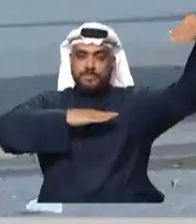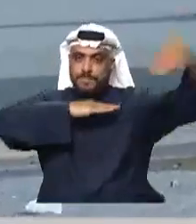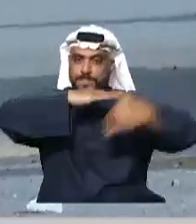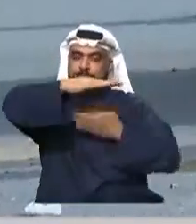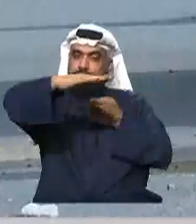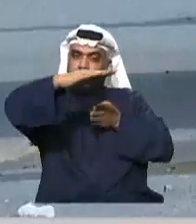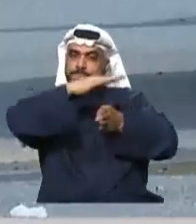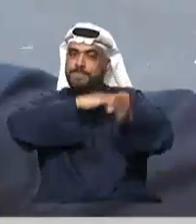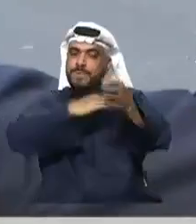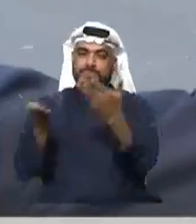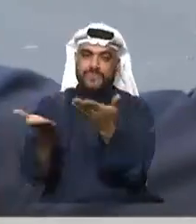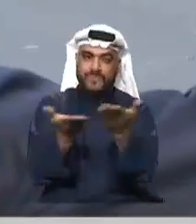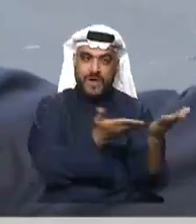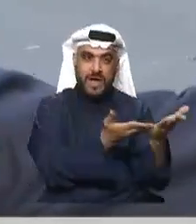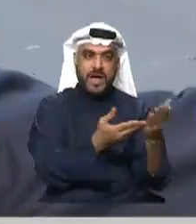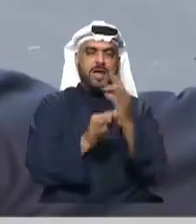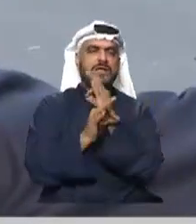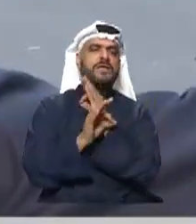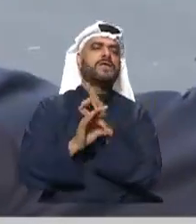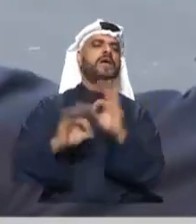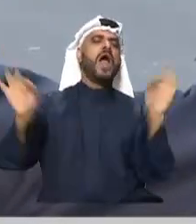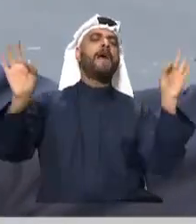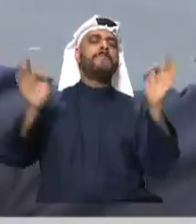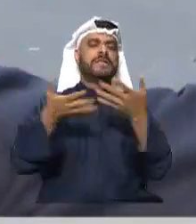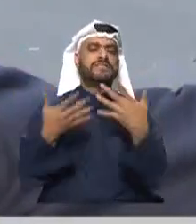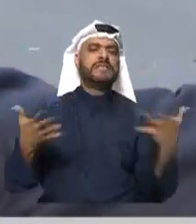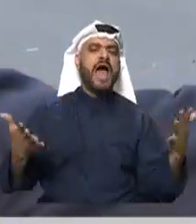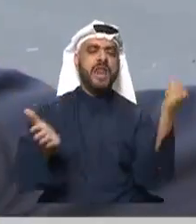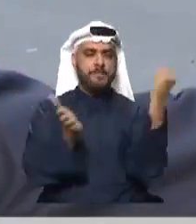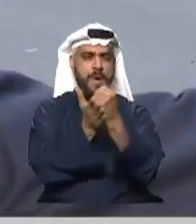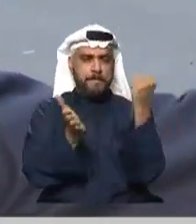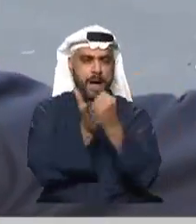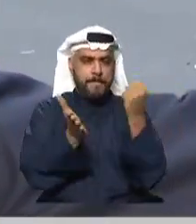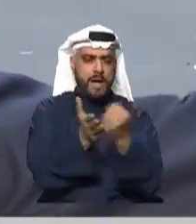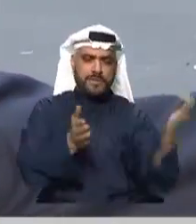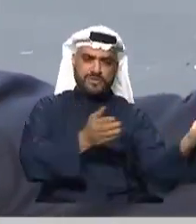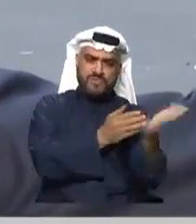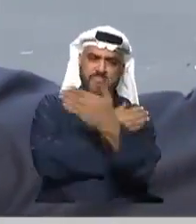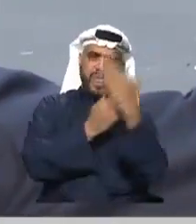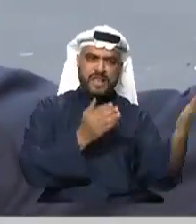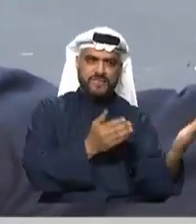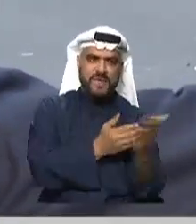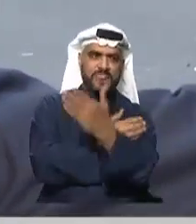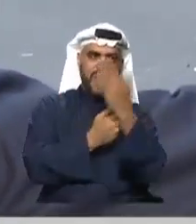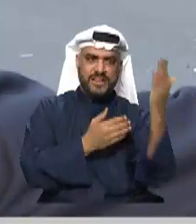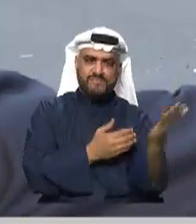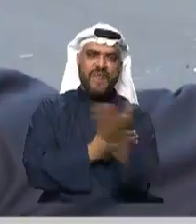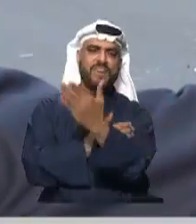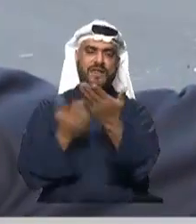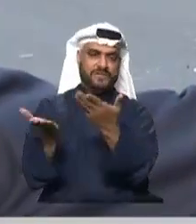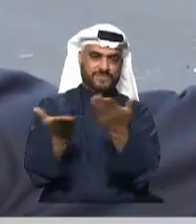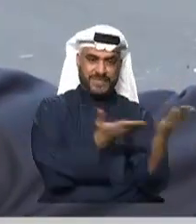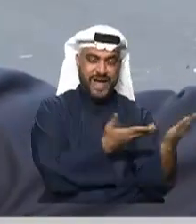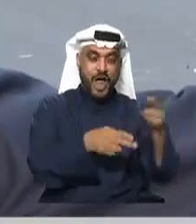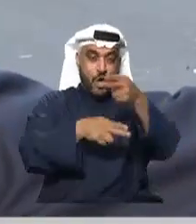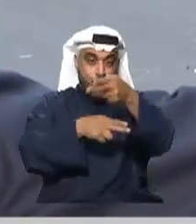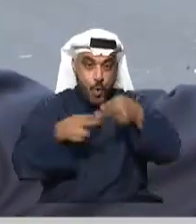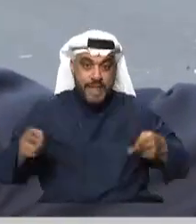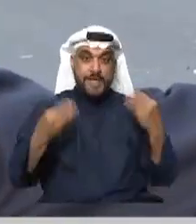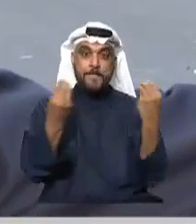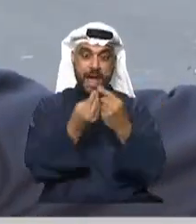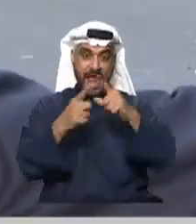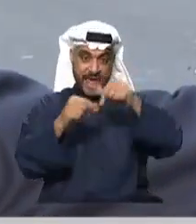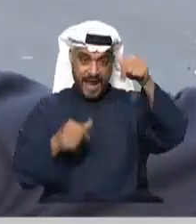الجماهير تسهيل كافه الاجراءات الامنيه بالنسبه لجمهور خليجي 25 الكويتين والخليجيين